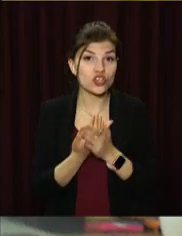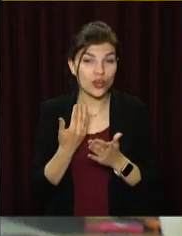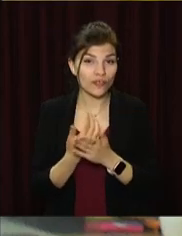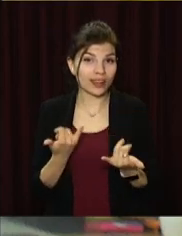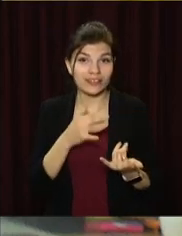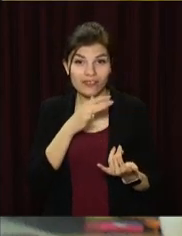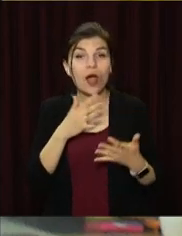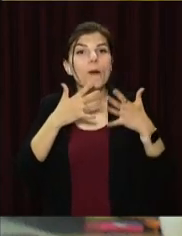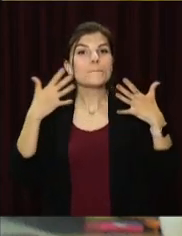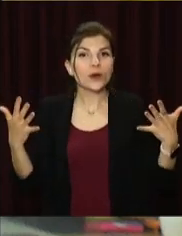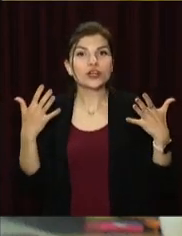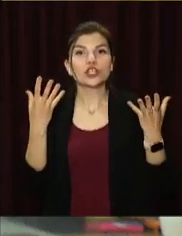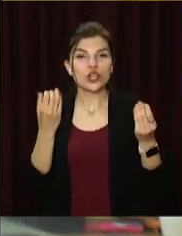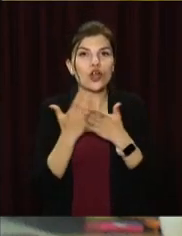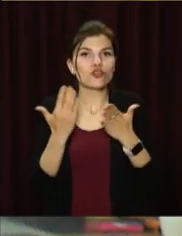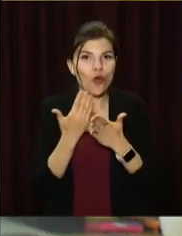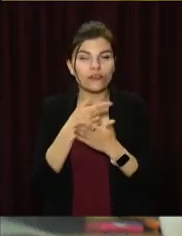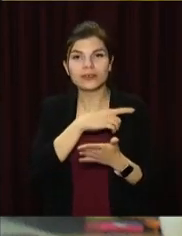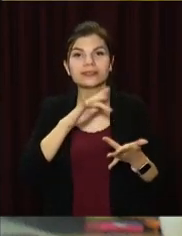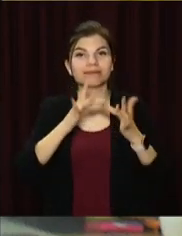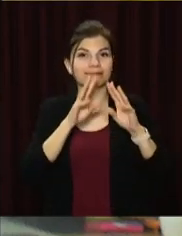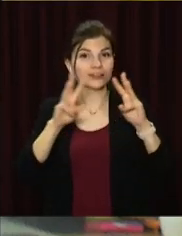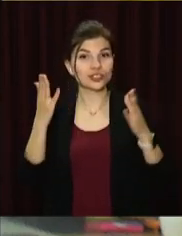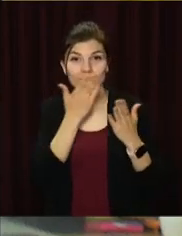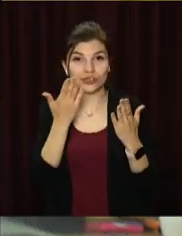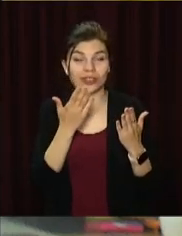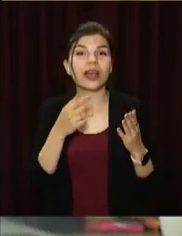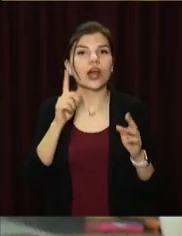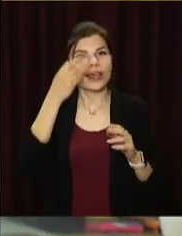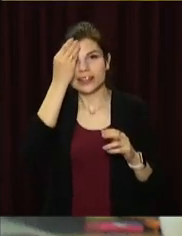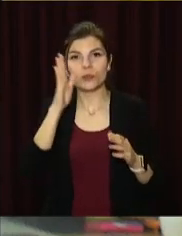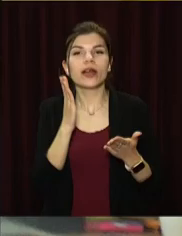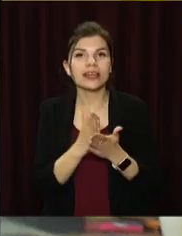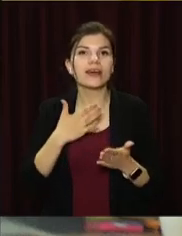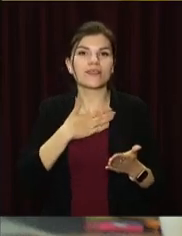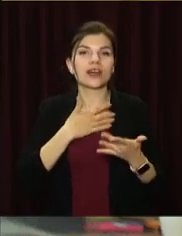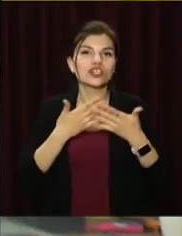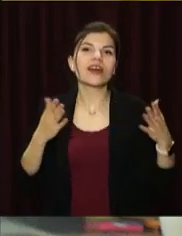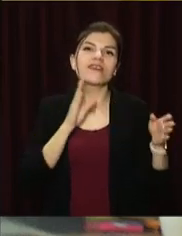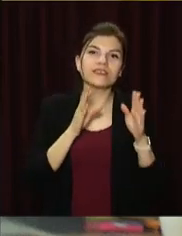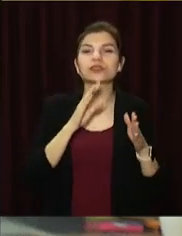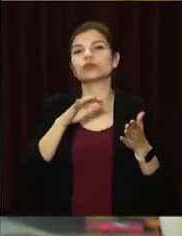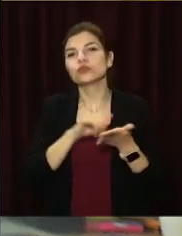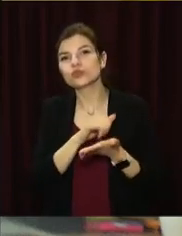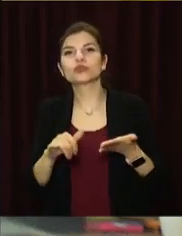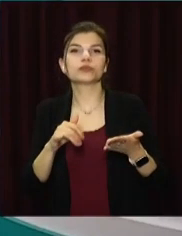годину. Більше читайте на нашому сайті opentv.media. Не забувайте і про сюжети в соціальних мережах та на нашому